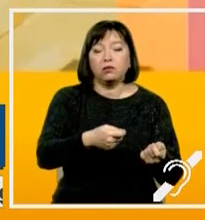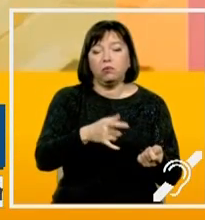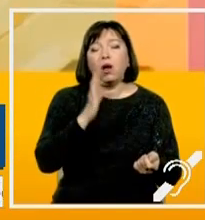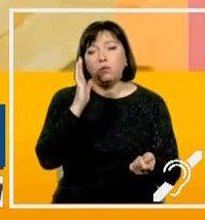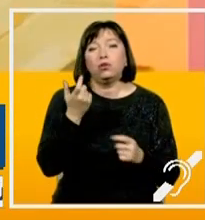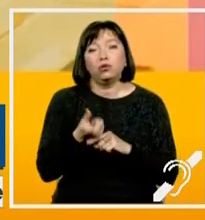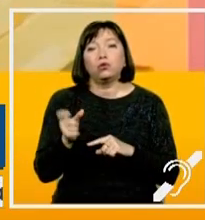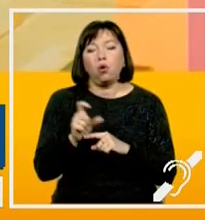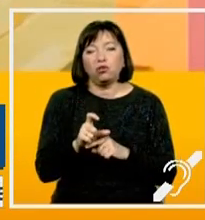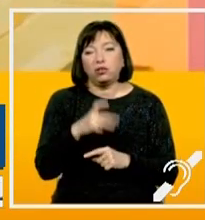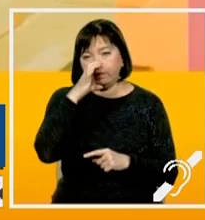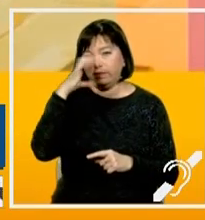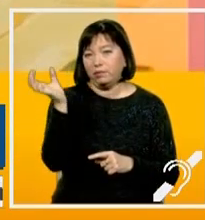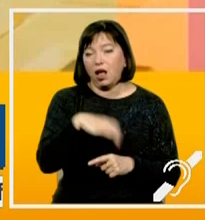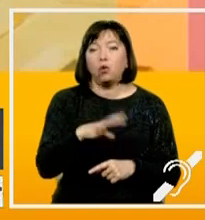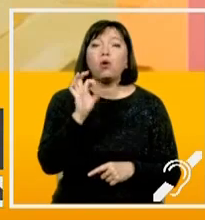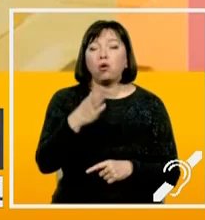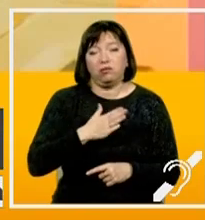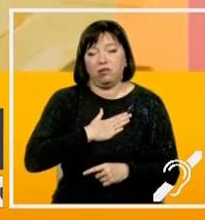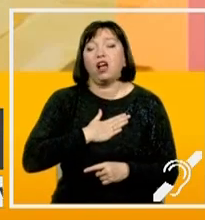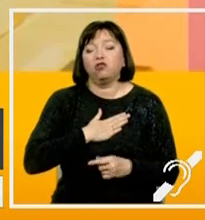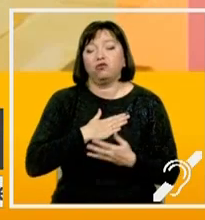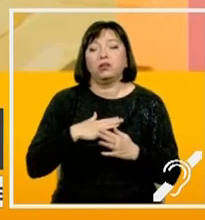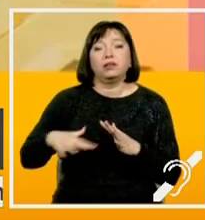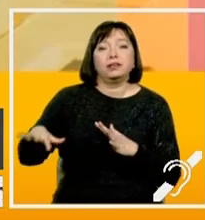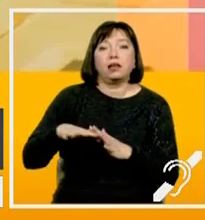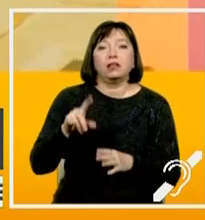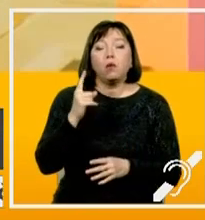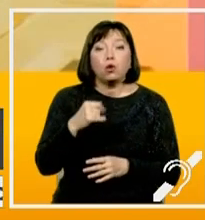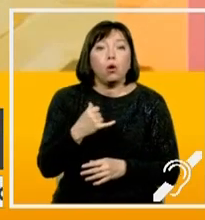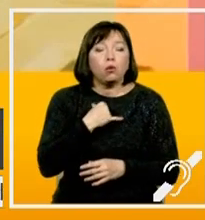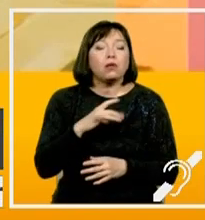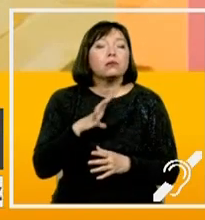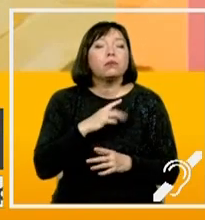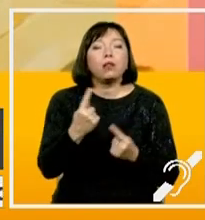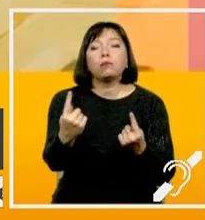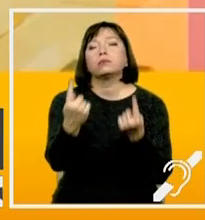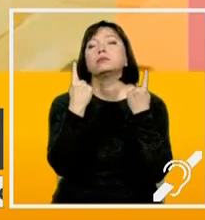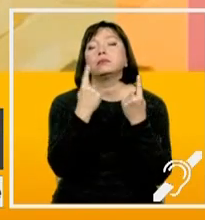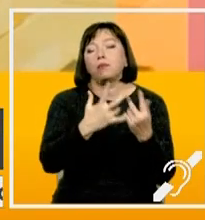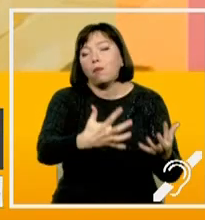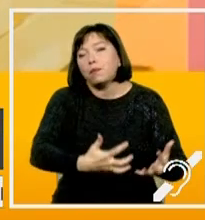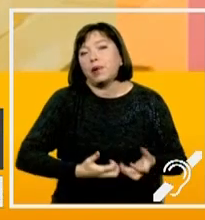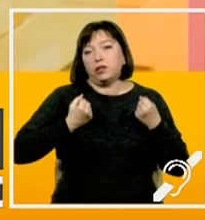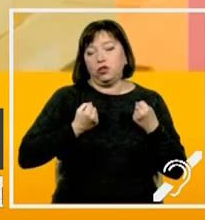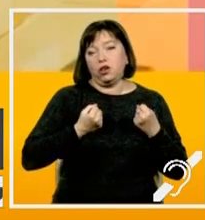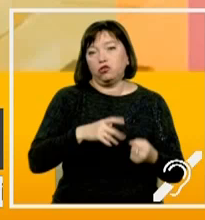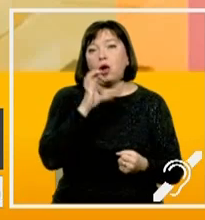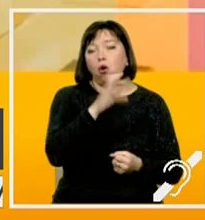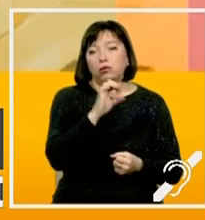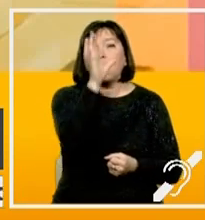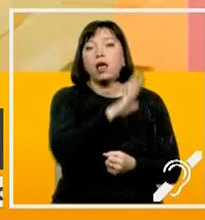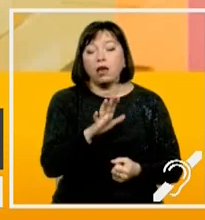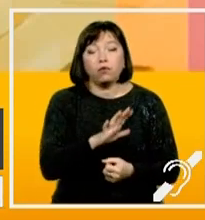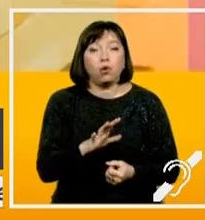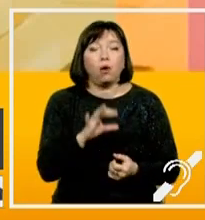foarte urât din partea noastră, pentru că am avut susținerea totală din partea partenerilor externi